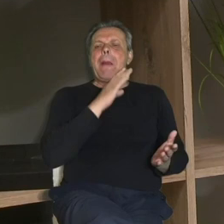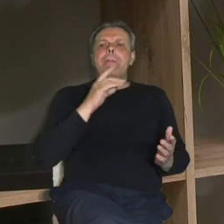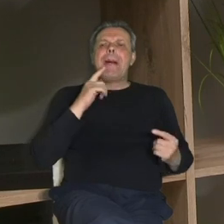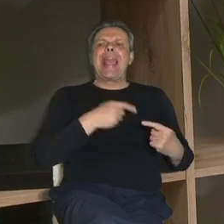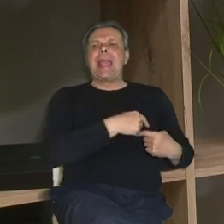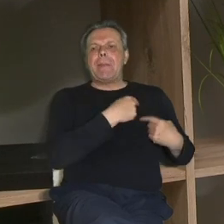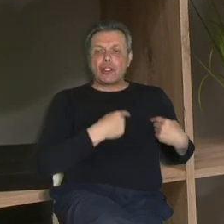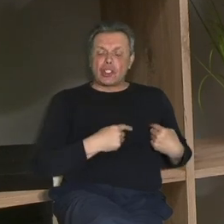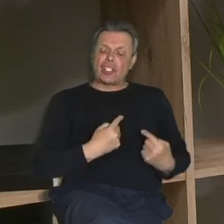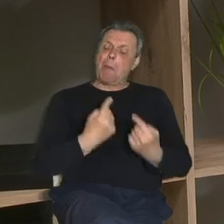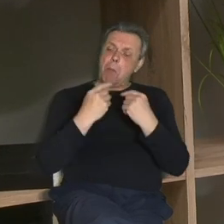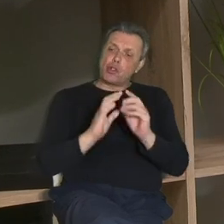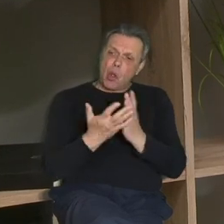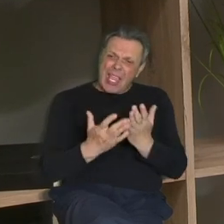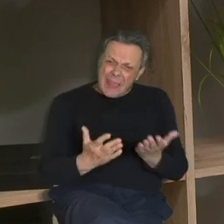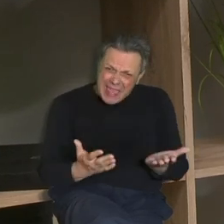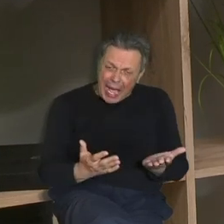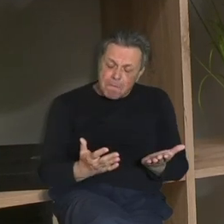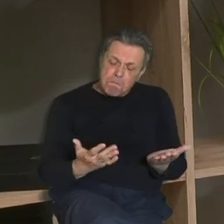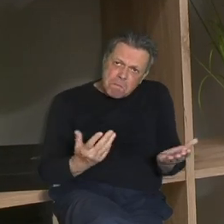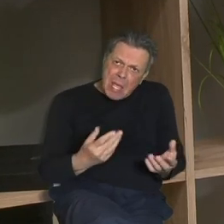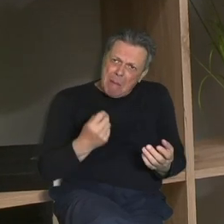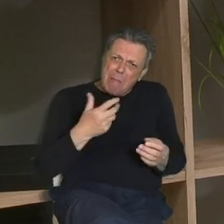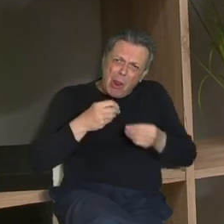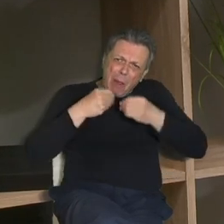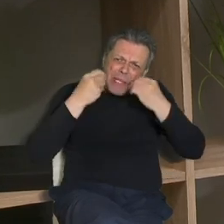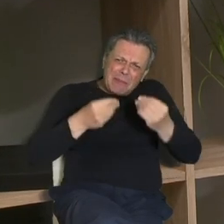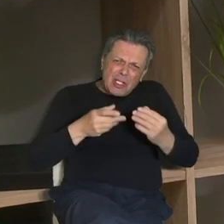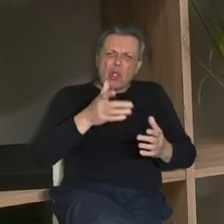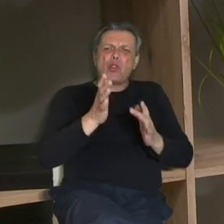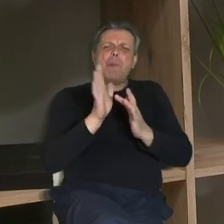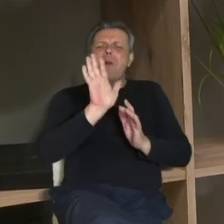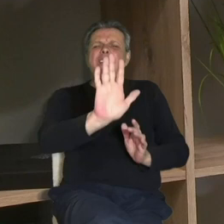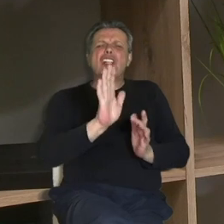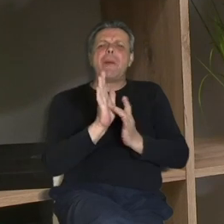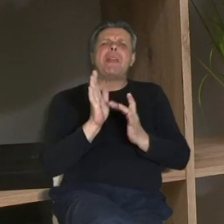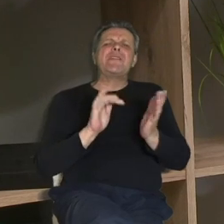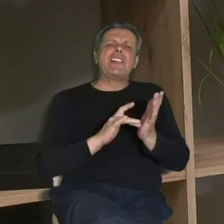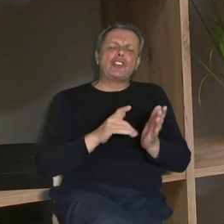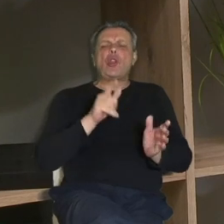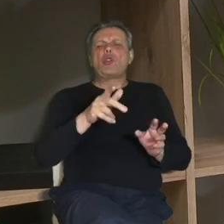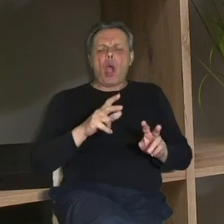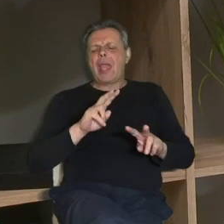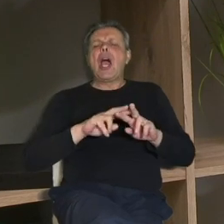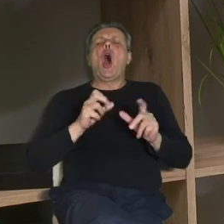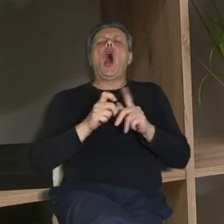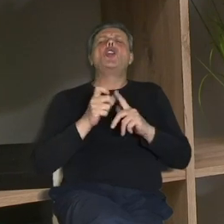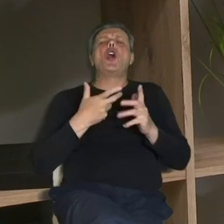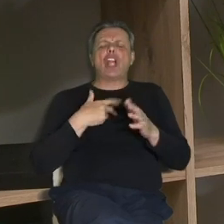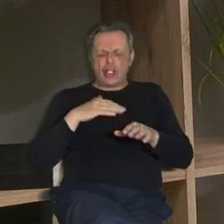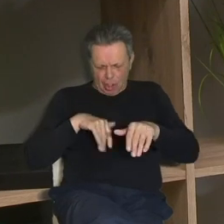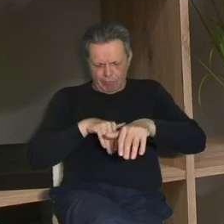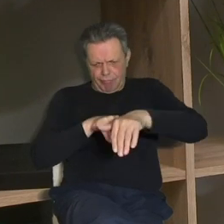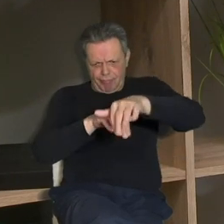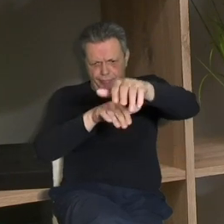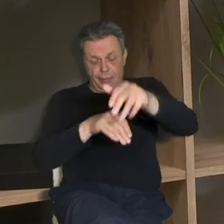čudesima. Je. Pa nam ispričajte malo o svetištu, to je sada hodočašnički i centar, ali malo